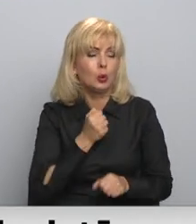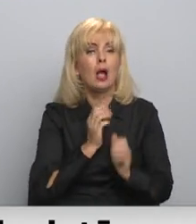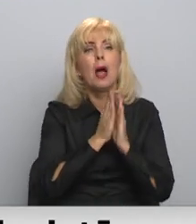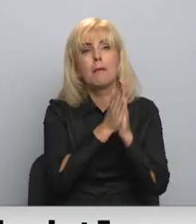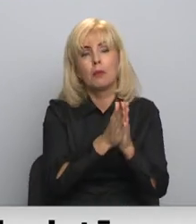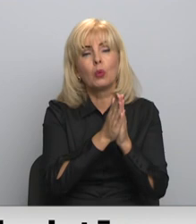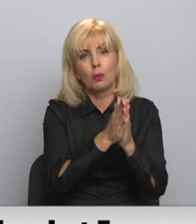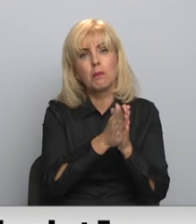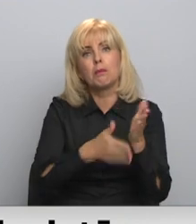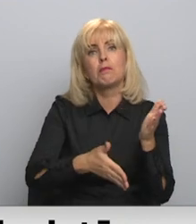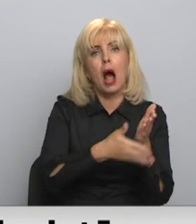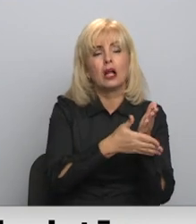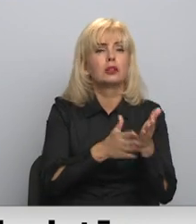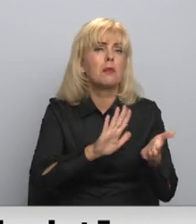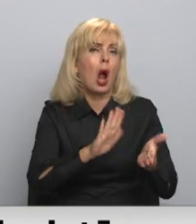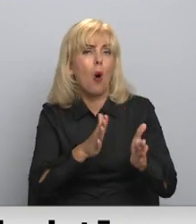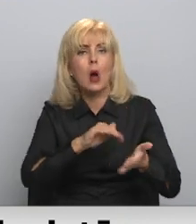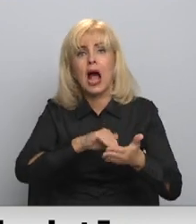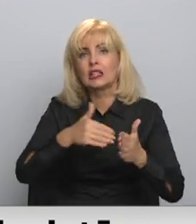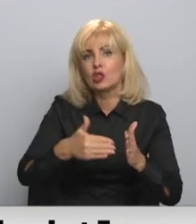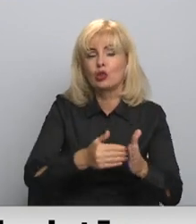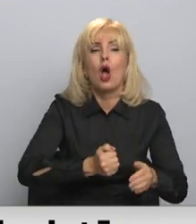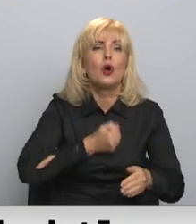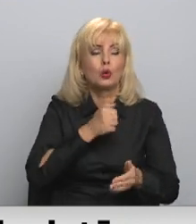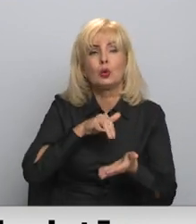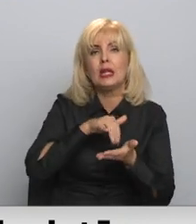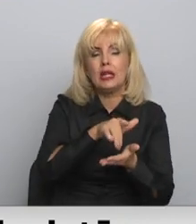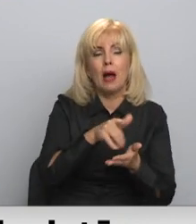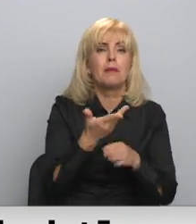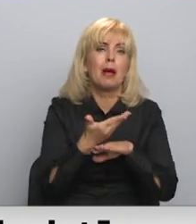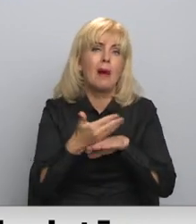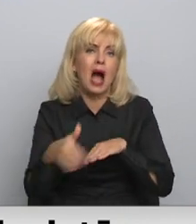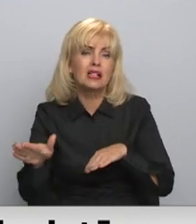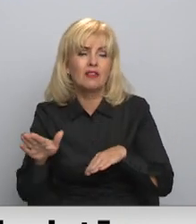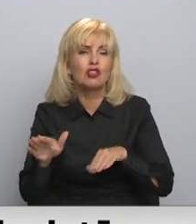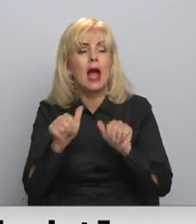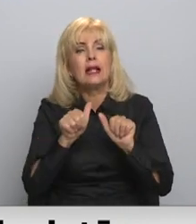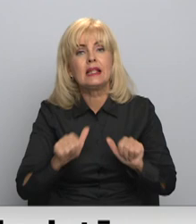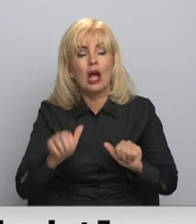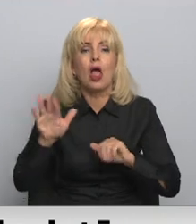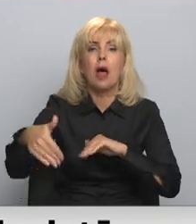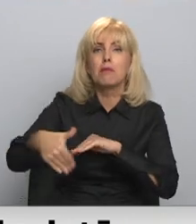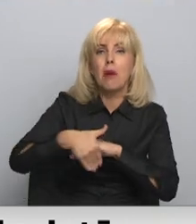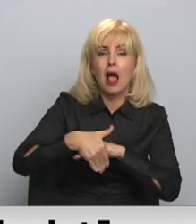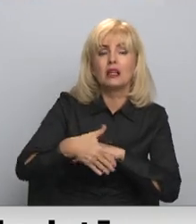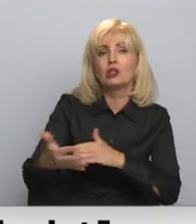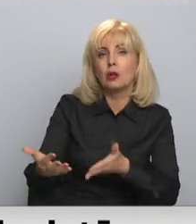palīdzību kaut kādās situācijās, un vēl jo grūtāk ir vērsties pie kaut kādiem atsevišķiem dienestiem, lai to palīdzību gūtu.